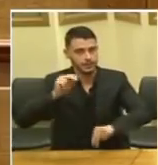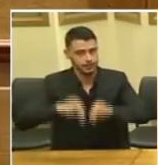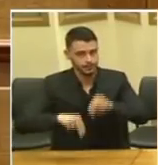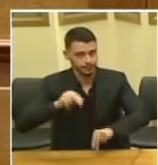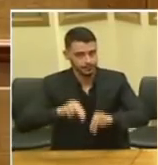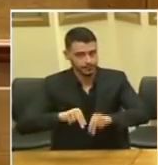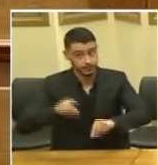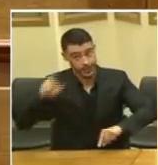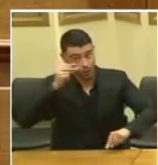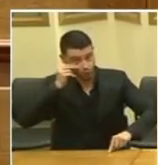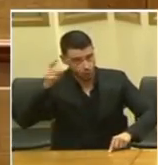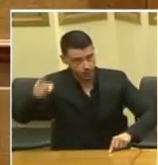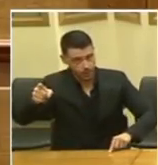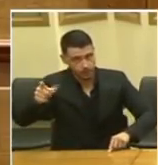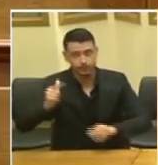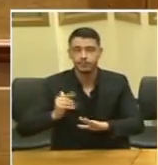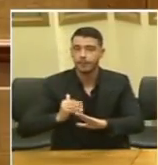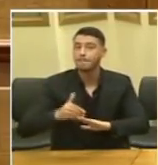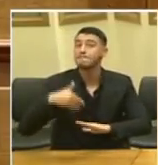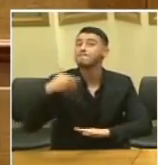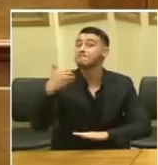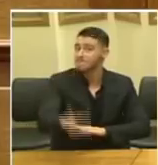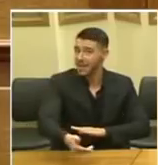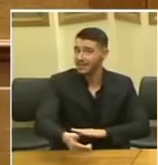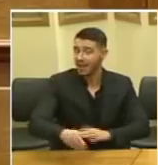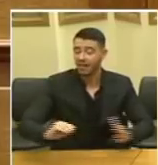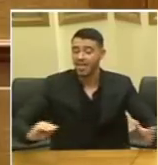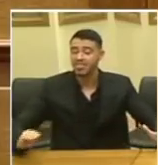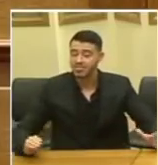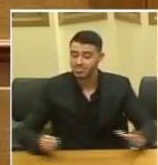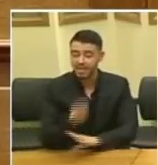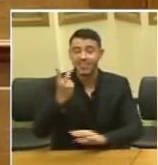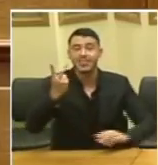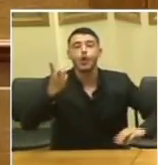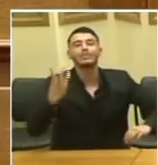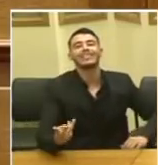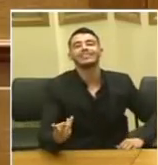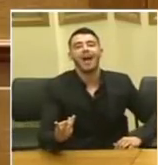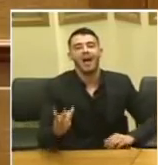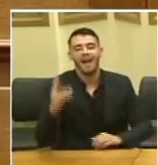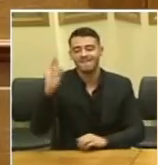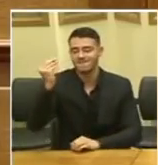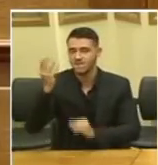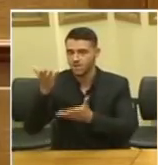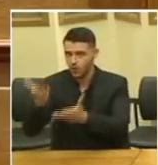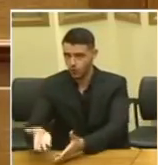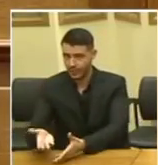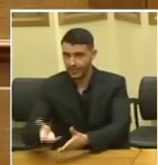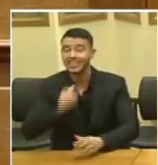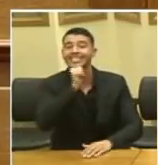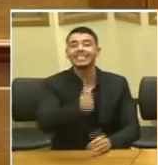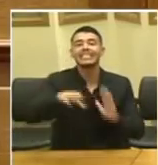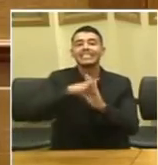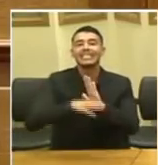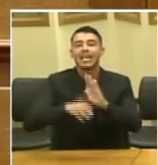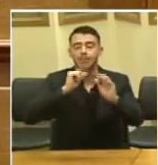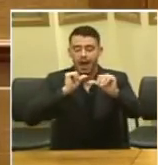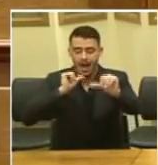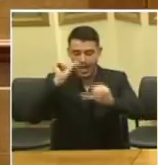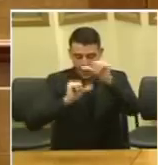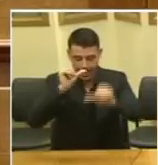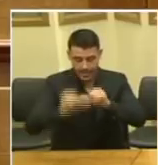εν συνεχεία θα αποκτηθεί πλειοψηφία των 2/3 στη Βουλή, θα γίνουν οι συνταγματικές αλλαγές και εν συνεχεία θα